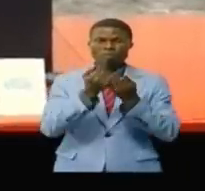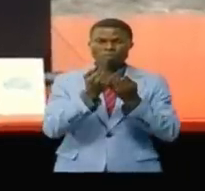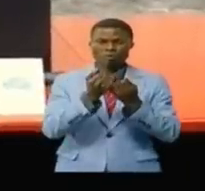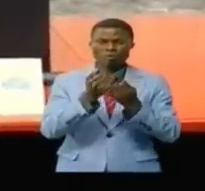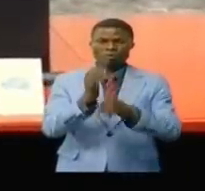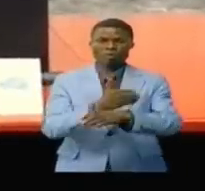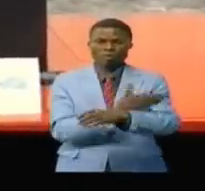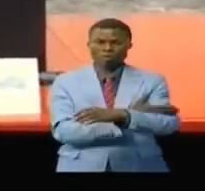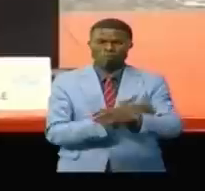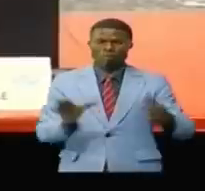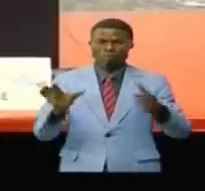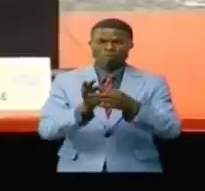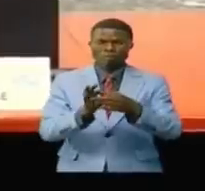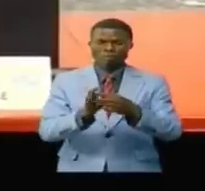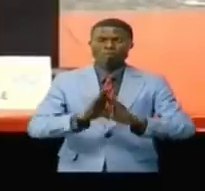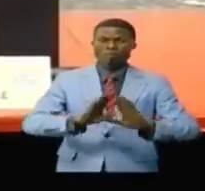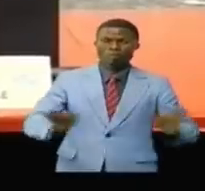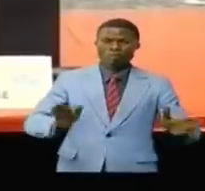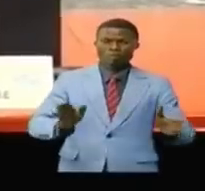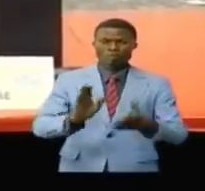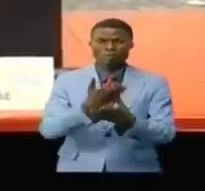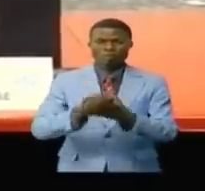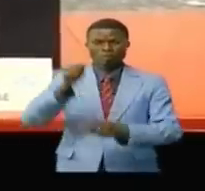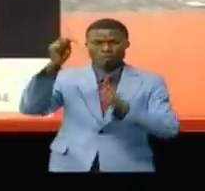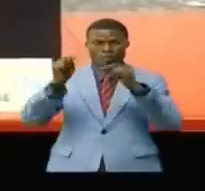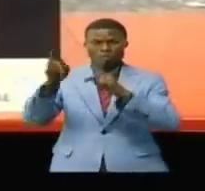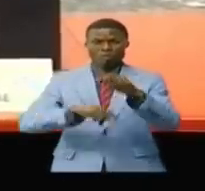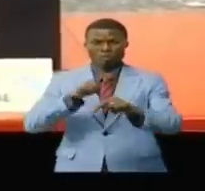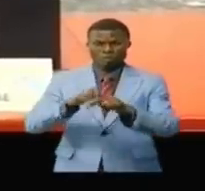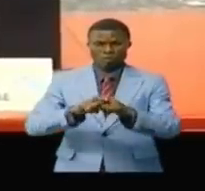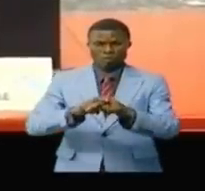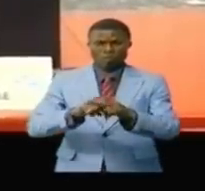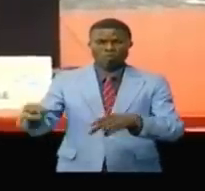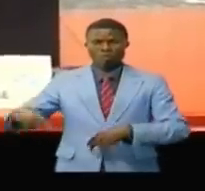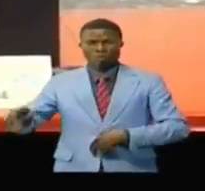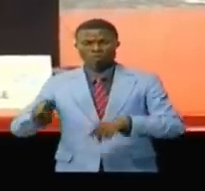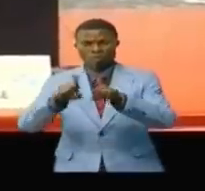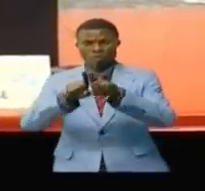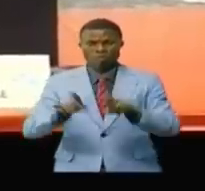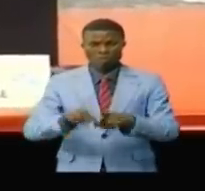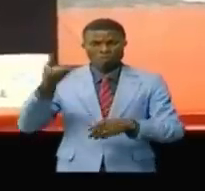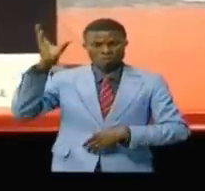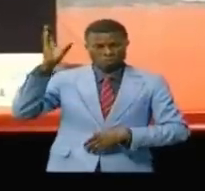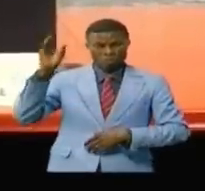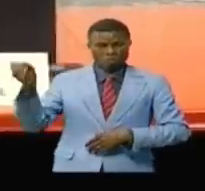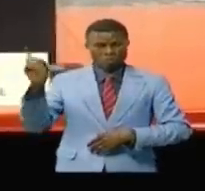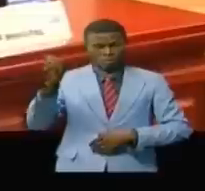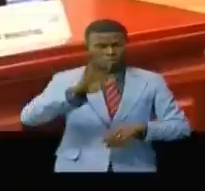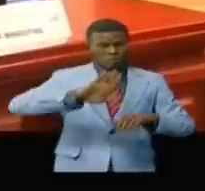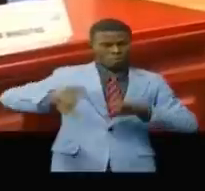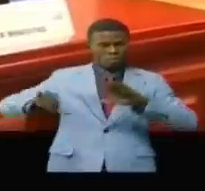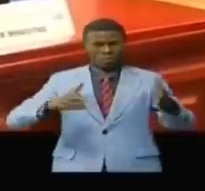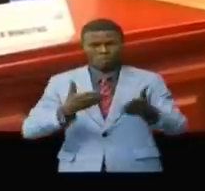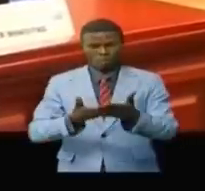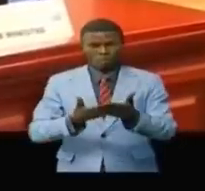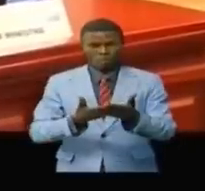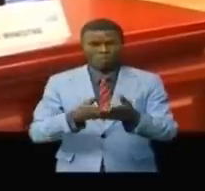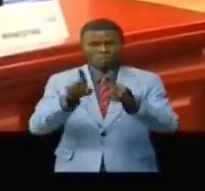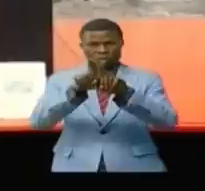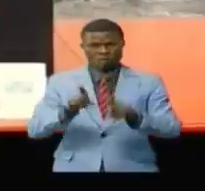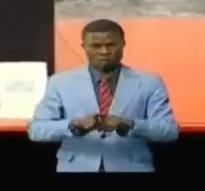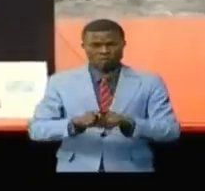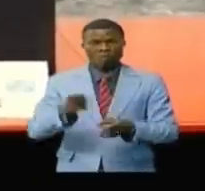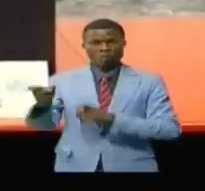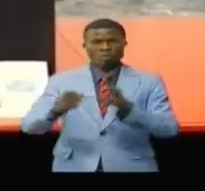l'agencement cohérent des compétences entre les niveaux nationaux, provincial et des entités territoriales décentralisées, étant donné que